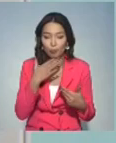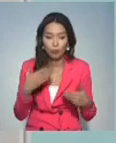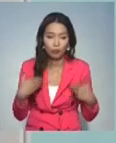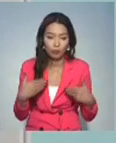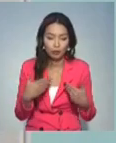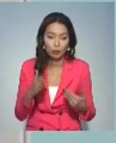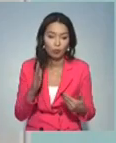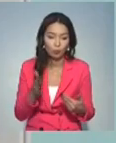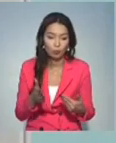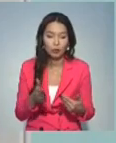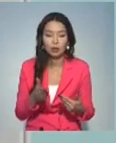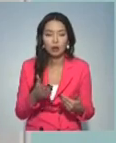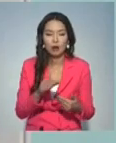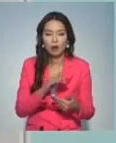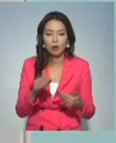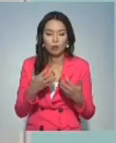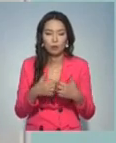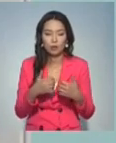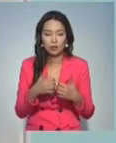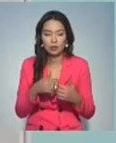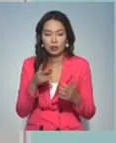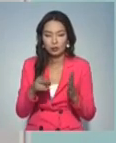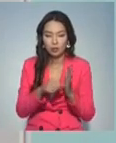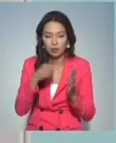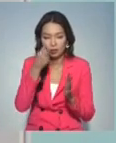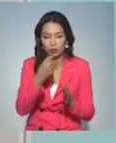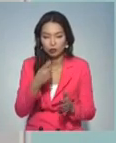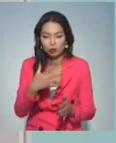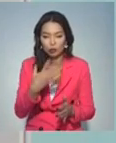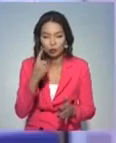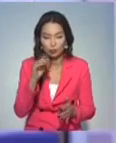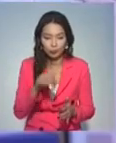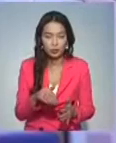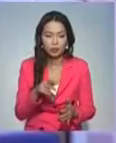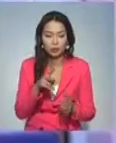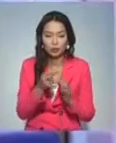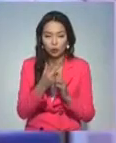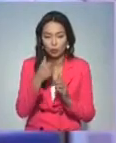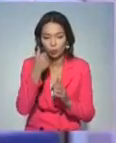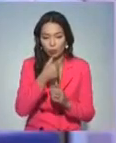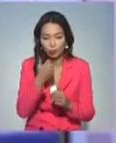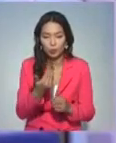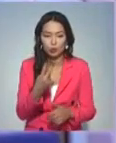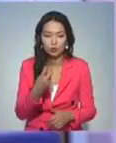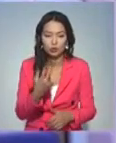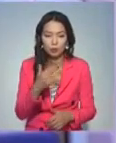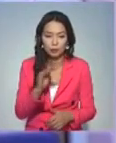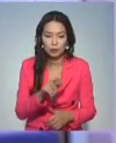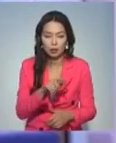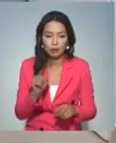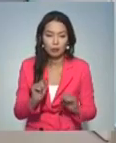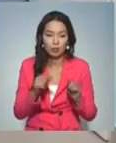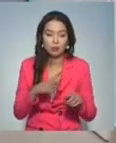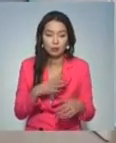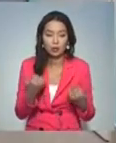керек. Ресми деректерге сүйенсек, 2006 жылы елде 151 мың науқас болса, 2013 жылы 225 мың адам тіркелген.